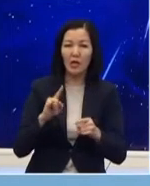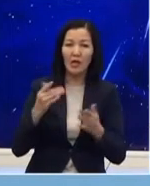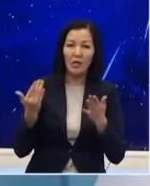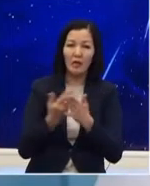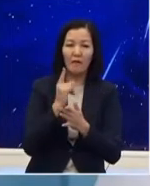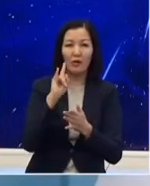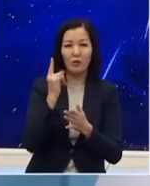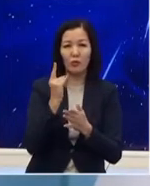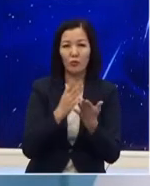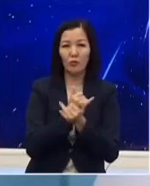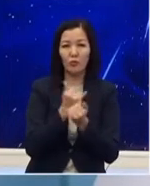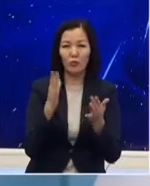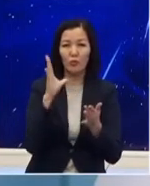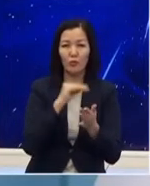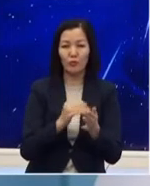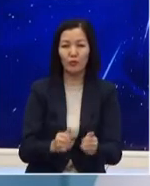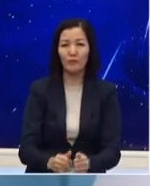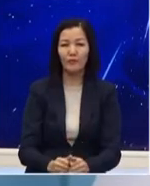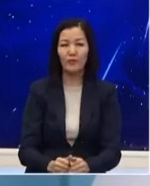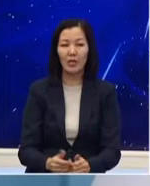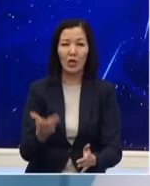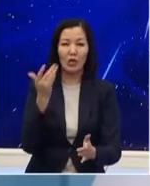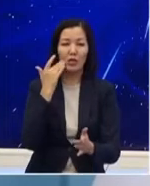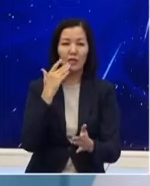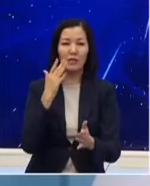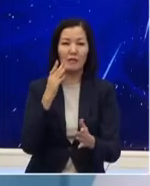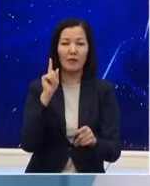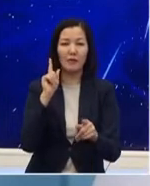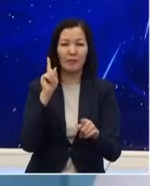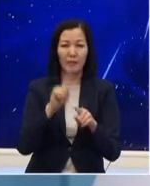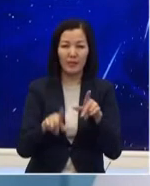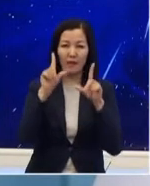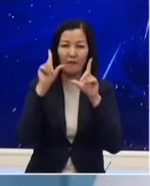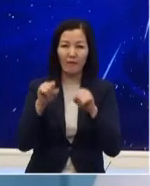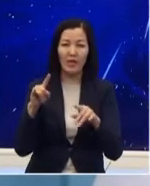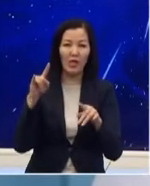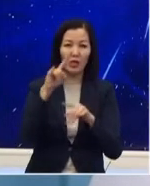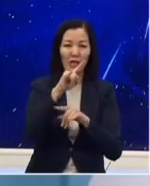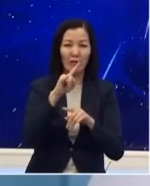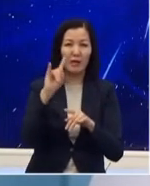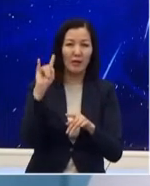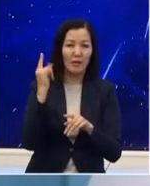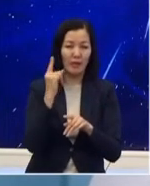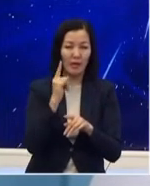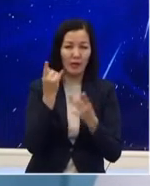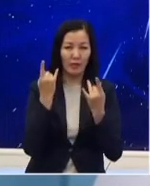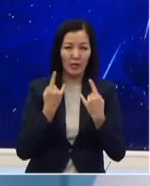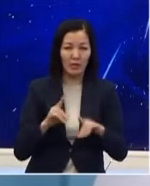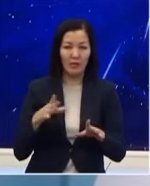детям. Часто всего мы наши выезжаем, например, к новорожденным детям. Таких маленьких детей